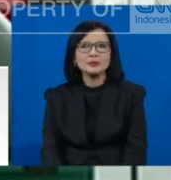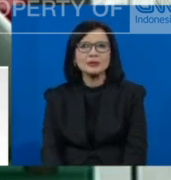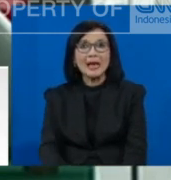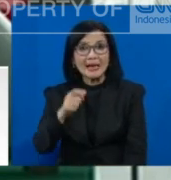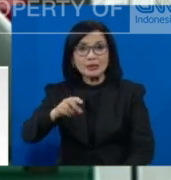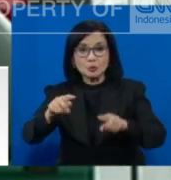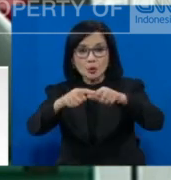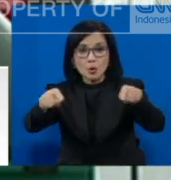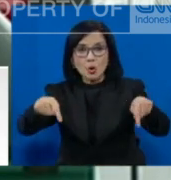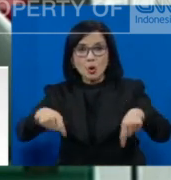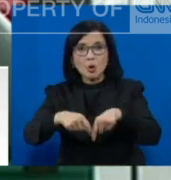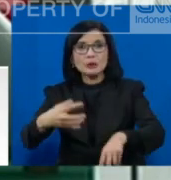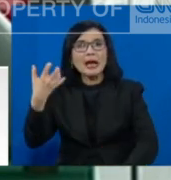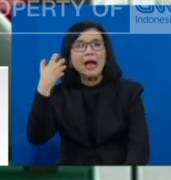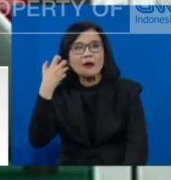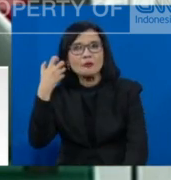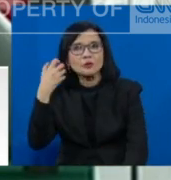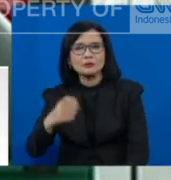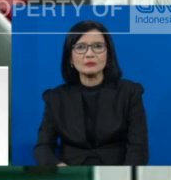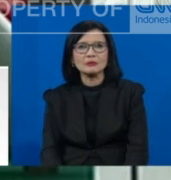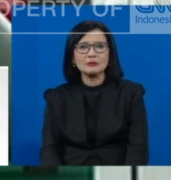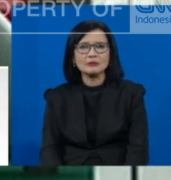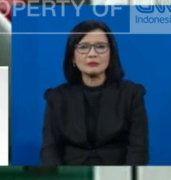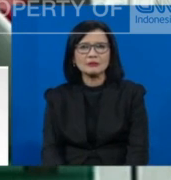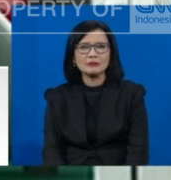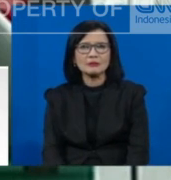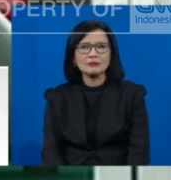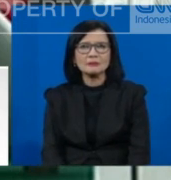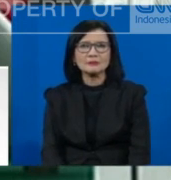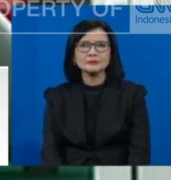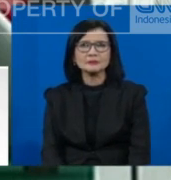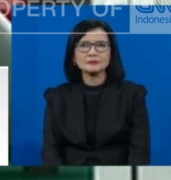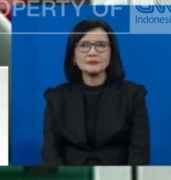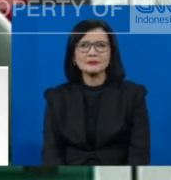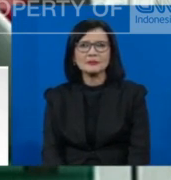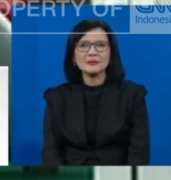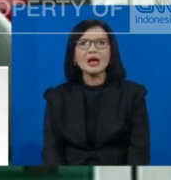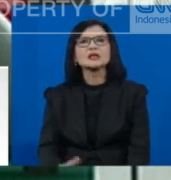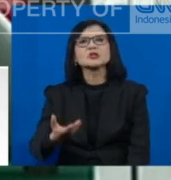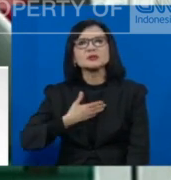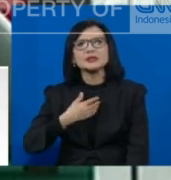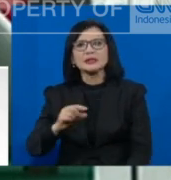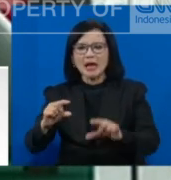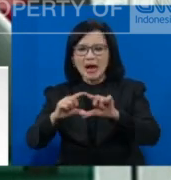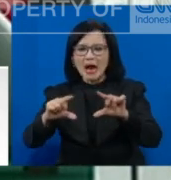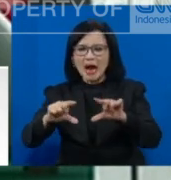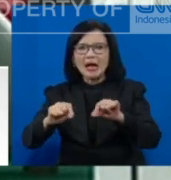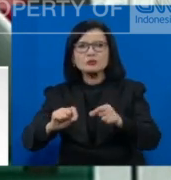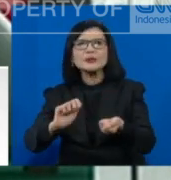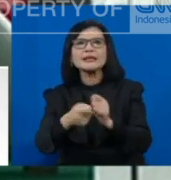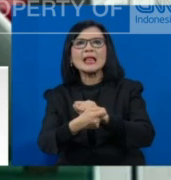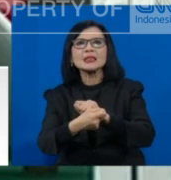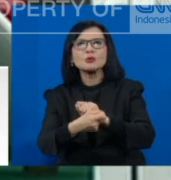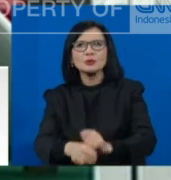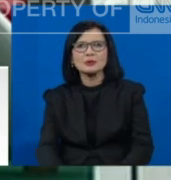kotak handphone yang di sama ada kartu juga yang disuruh ganti kartu pada saat itu jadi saudara posisi